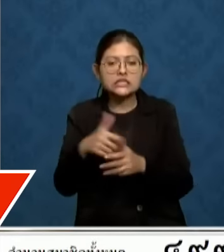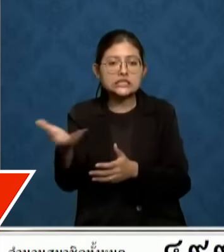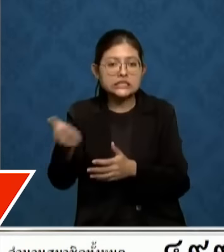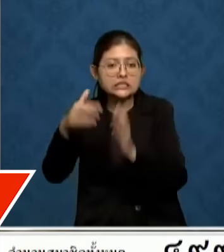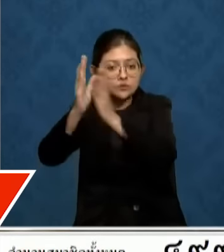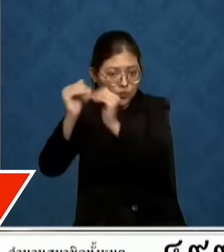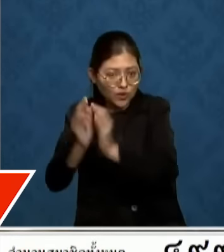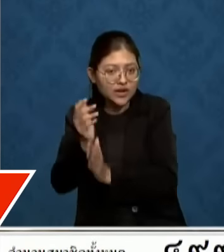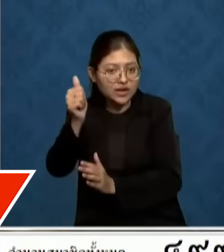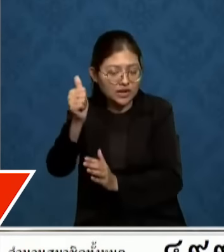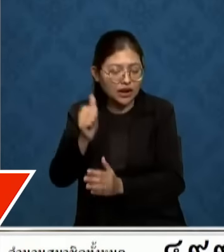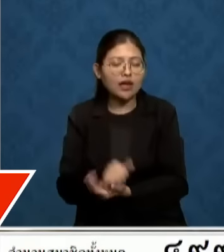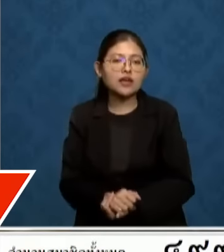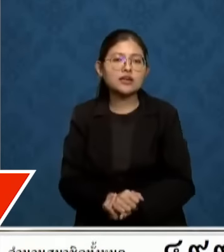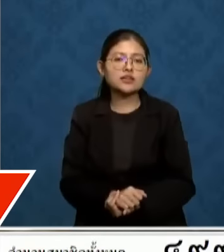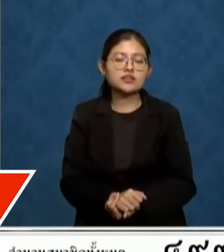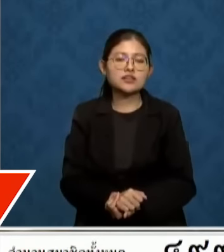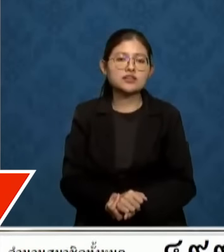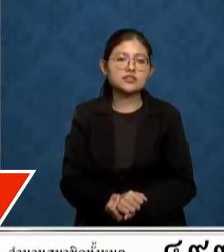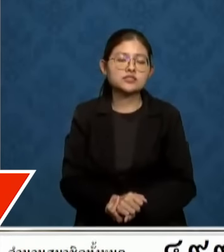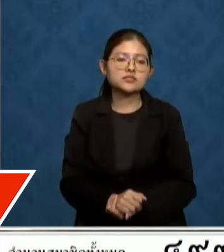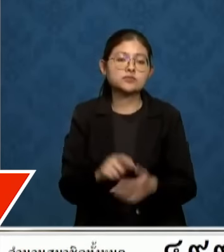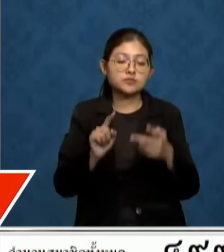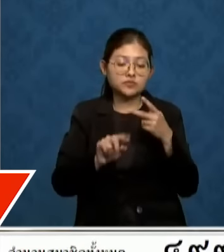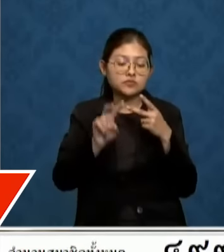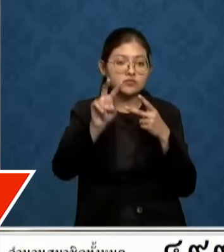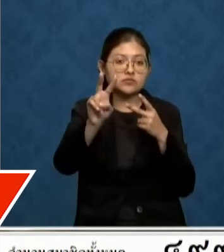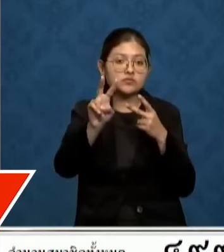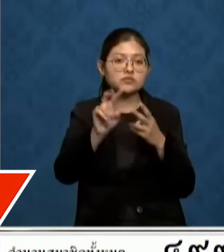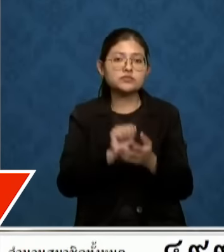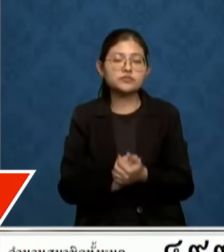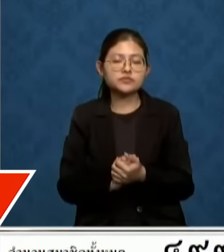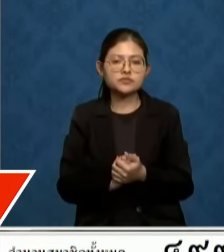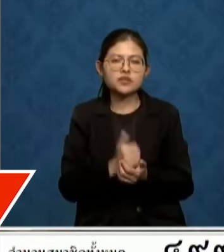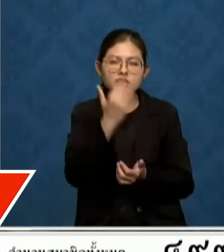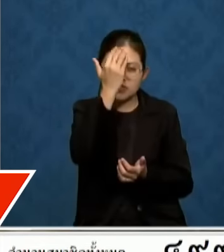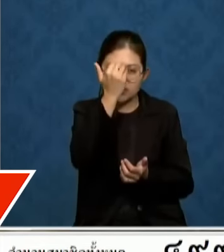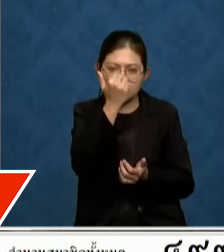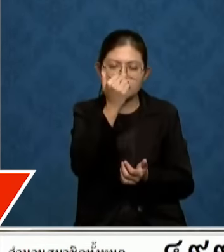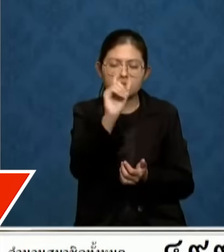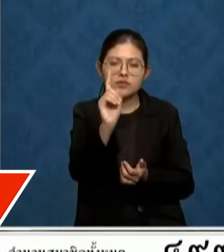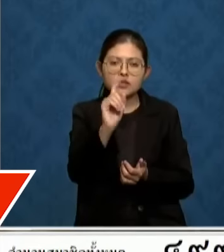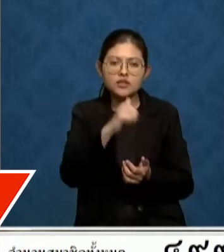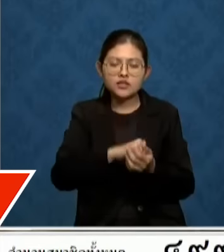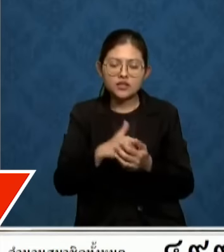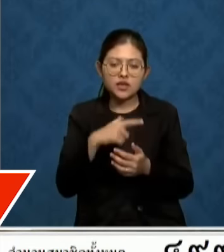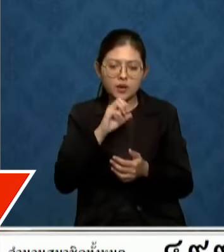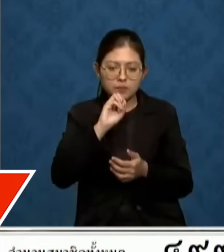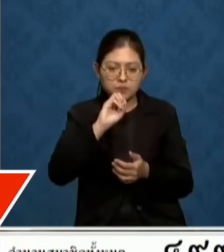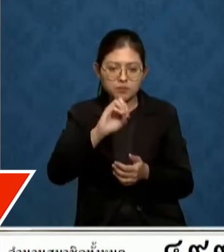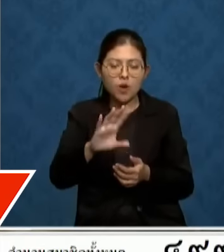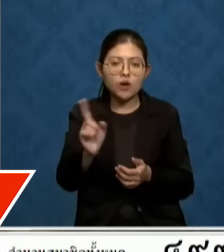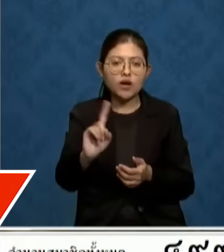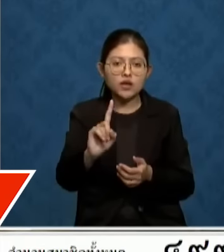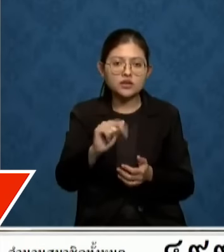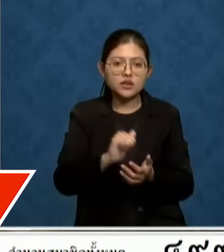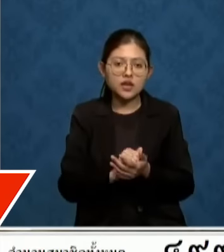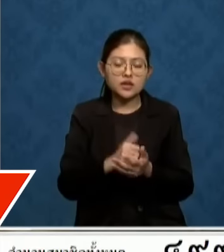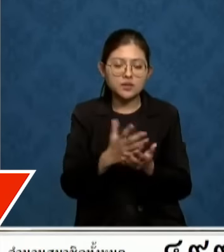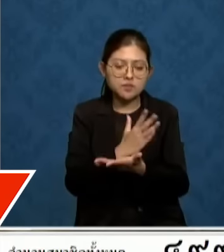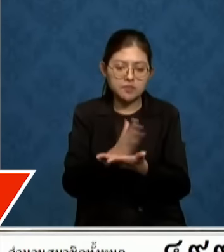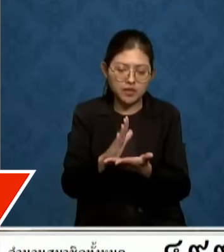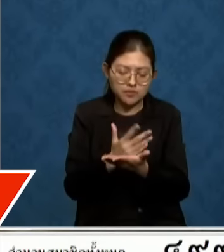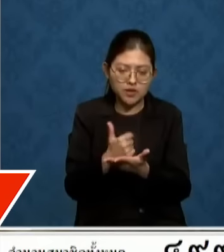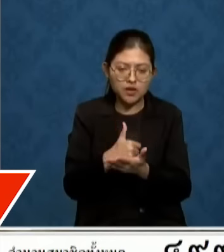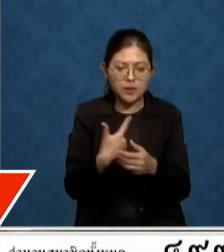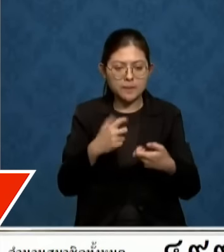ครับคำถามที่ 2ครับเหตุใดครับแพลตฟอร์มนะครับในการแจ้งเบาะแสนะครับจึงแบ่งเกรดของความรุน